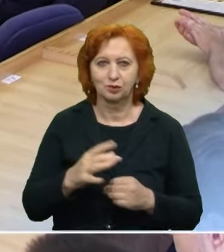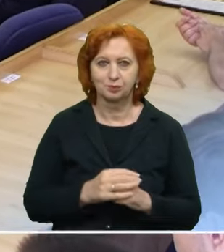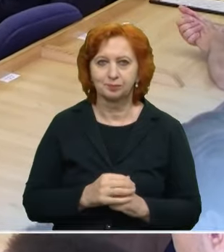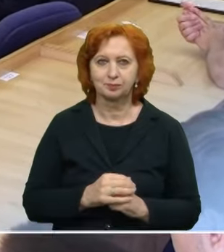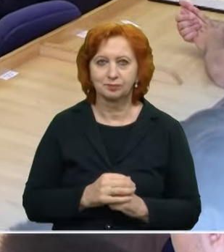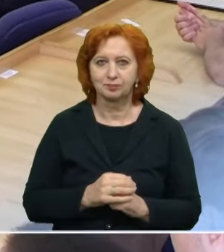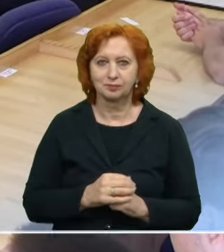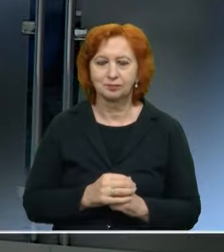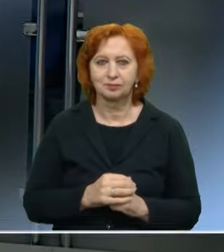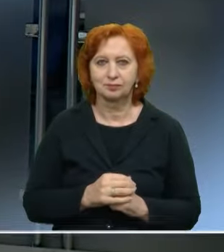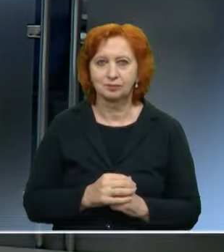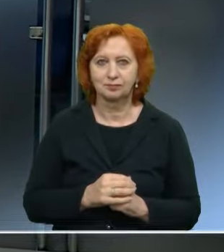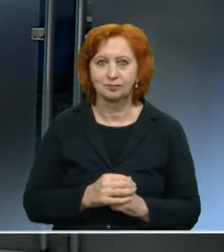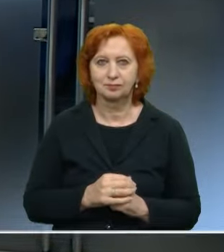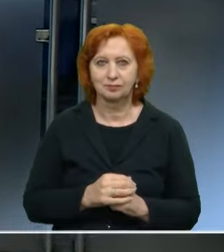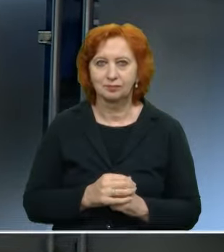Ростов-на-Дону.